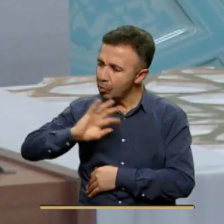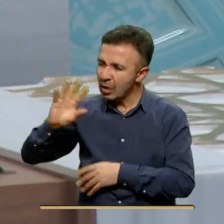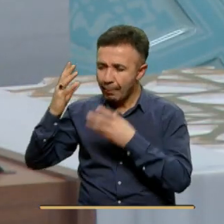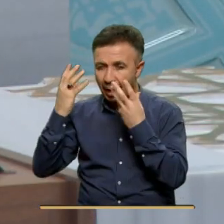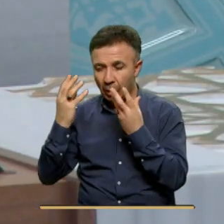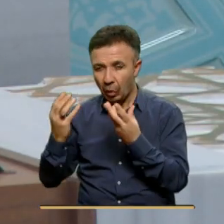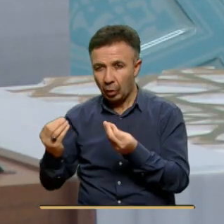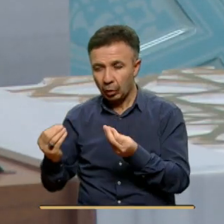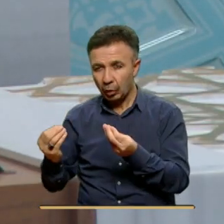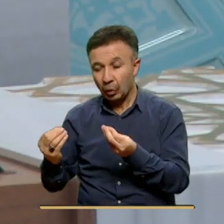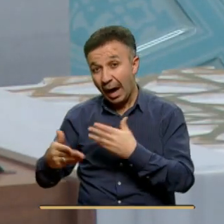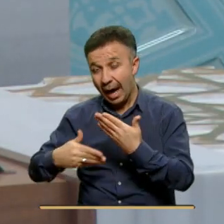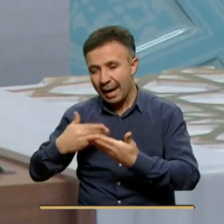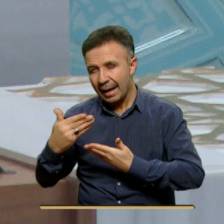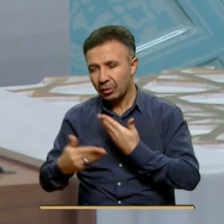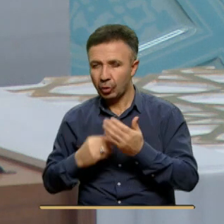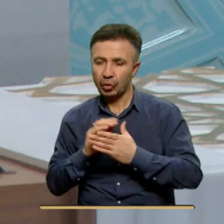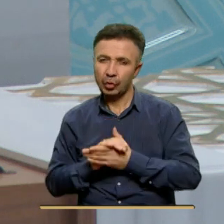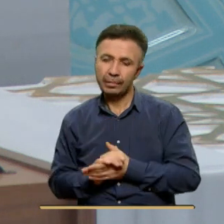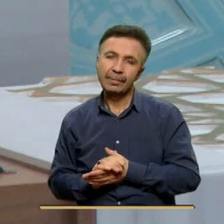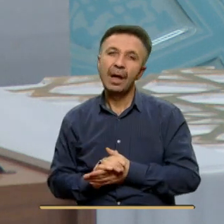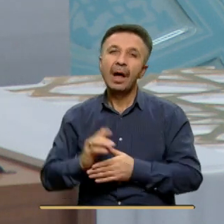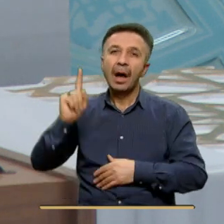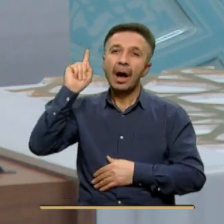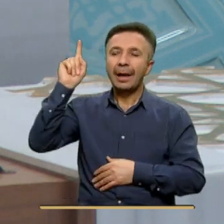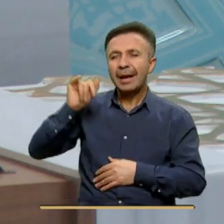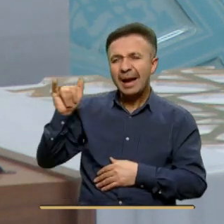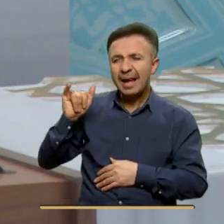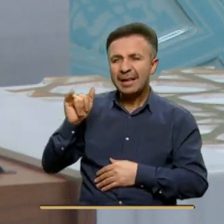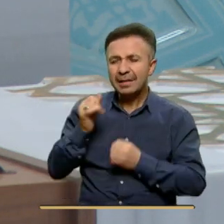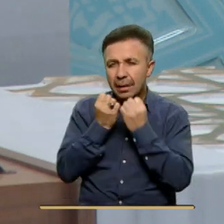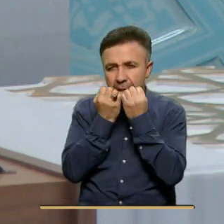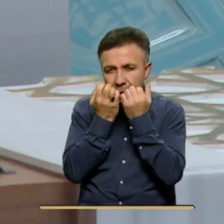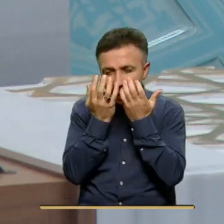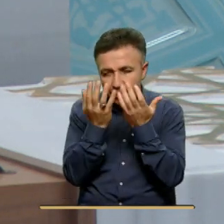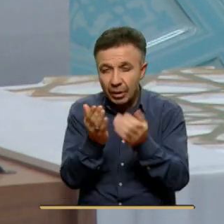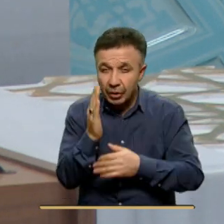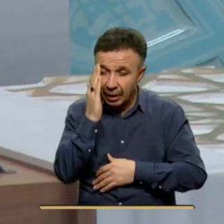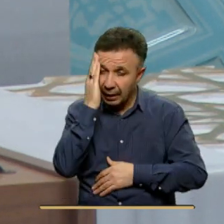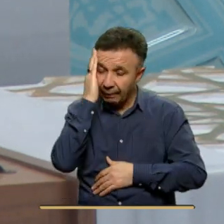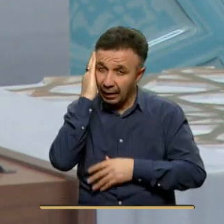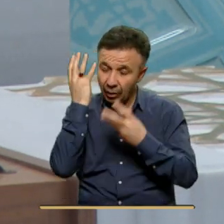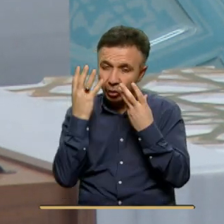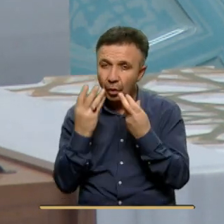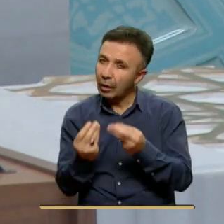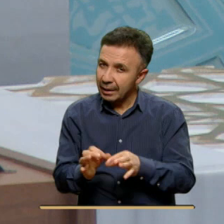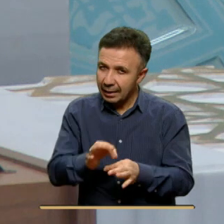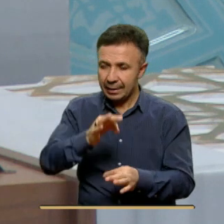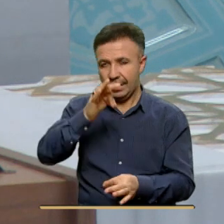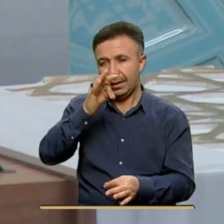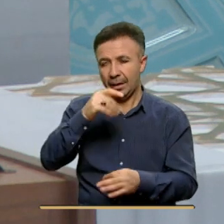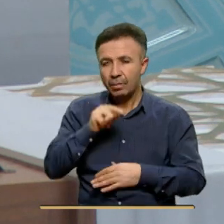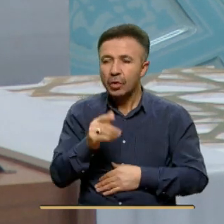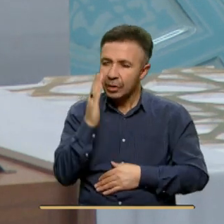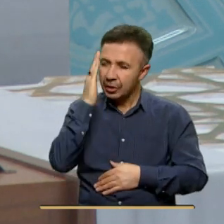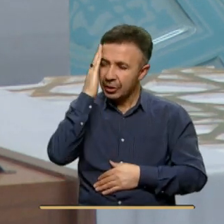etmektedir. Allah katında kerim ve şerefli kılınan insan, bu şeref